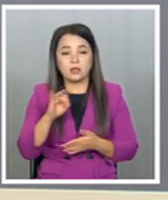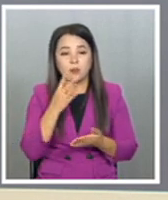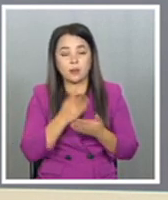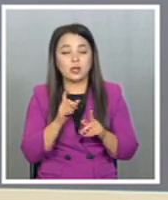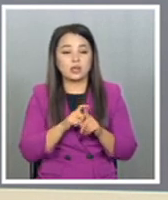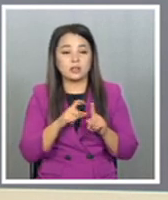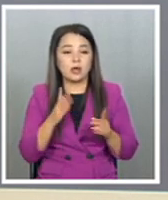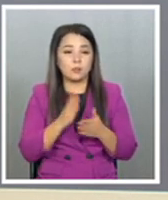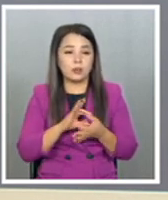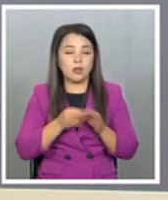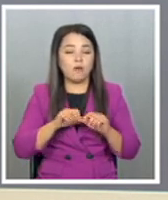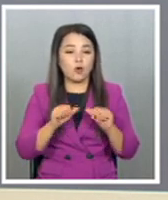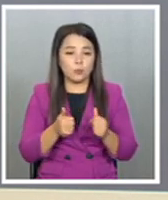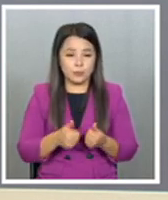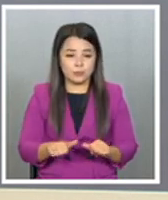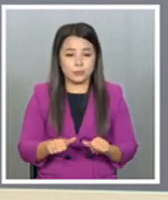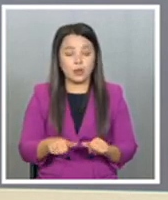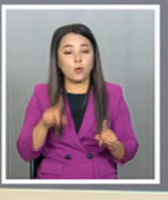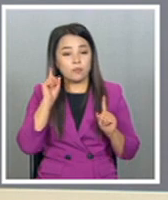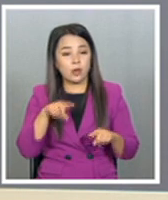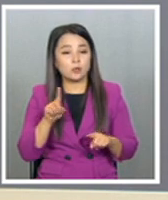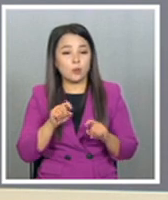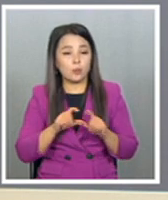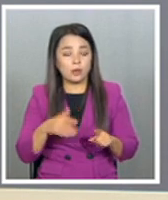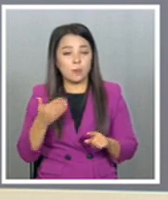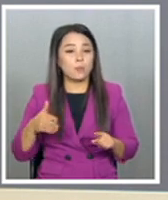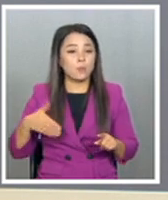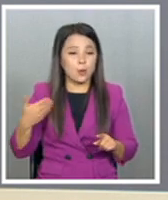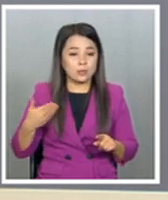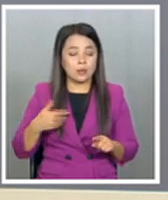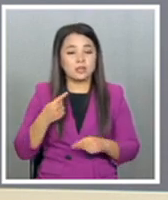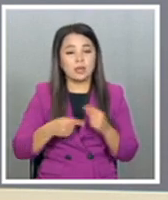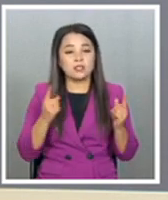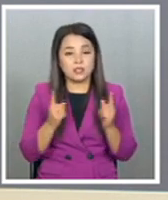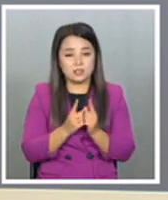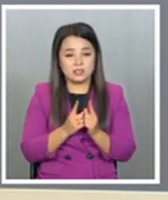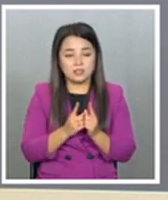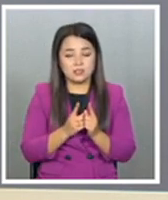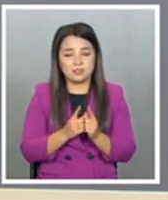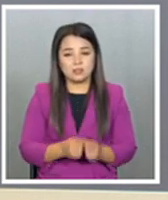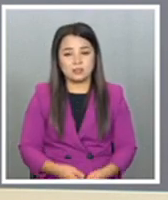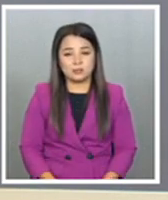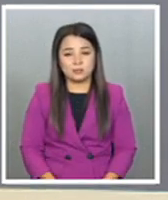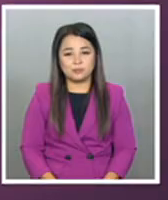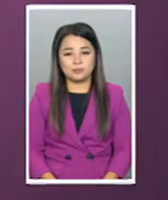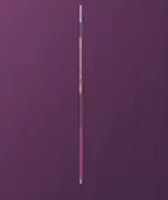речи в соответствующих формах. Уверена, что урок вам пошел на пользу. До встречи на следующем уроке.